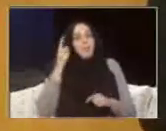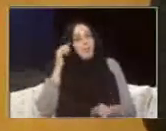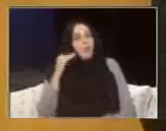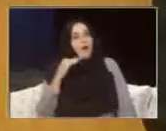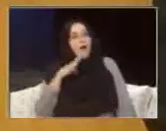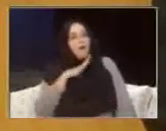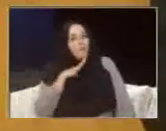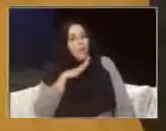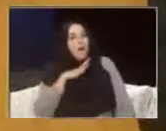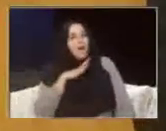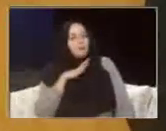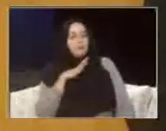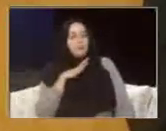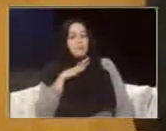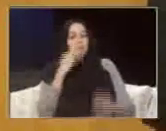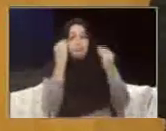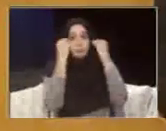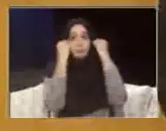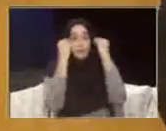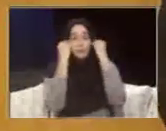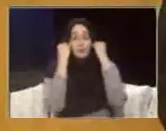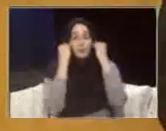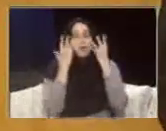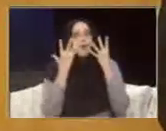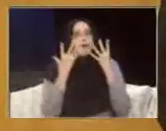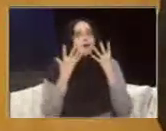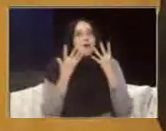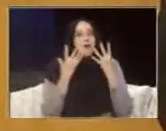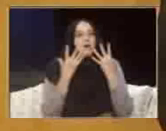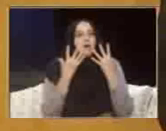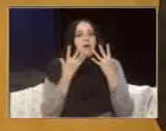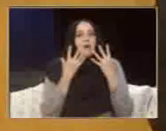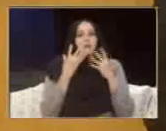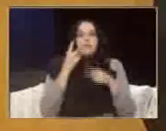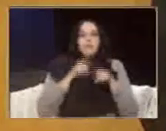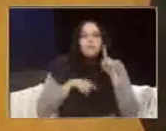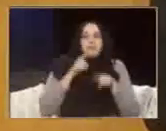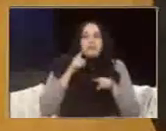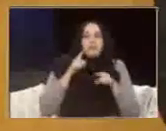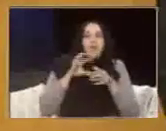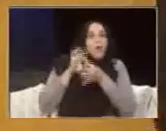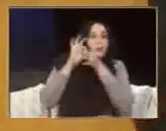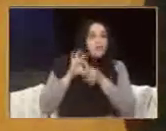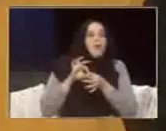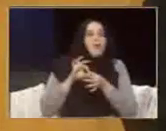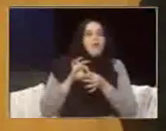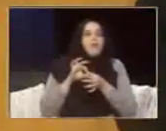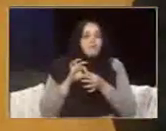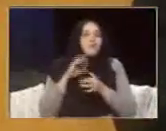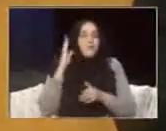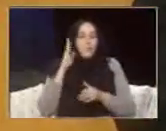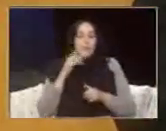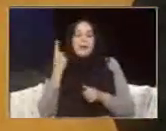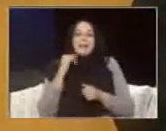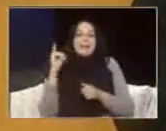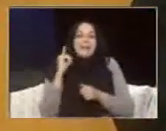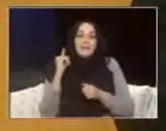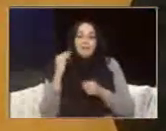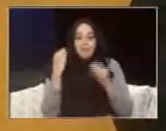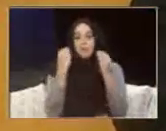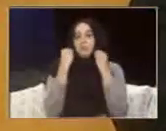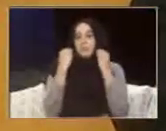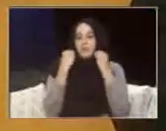إلى التعليم كجانب معنوي أو الحاجة إلى التعليم كمنظومة إيمانية هذه تحتاج إلى تلقين. ولهذا النبي صلى الله عليه